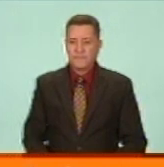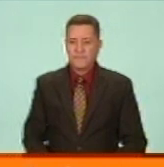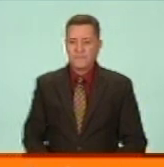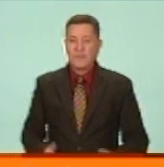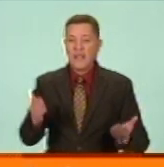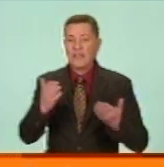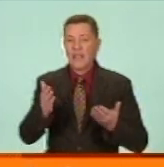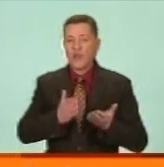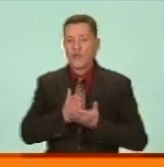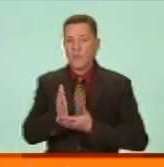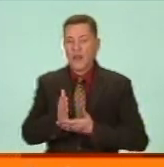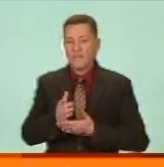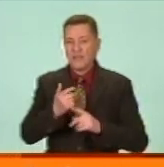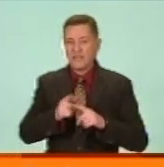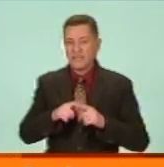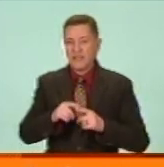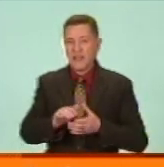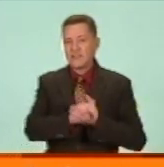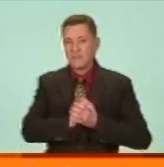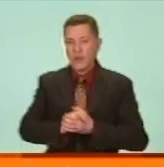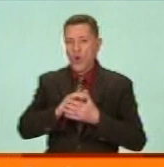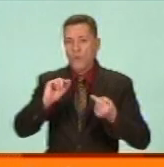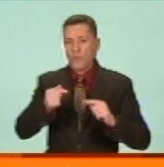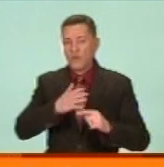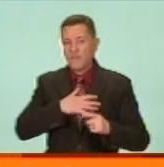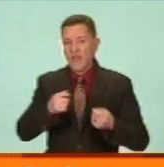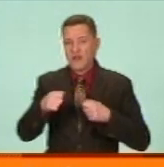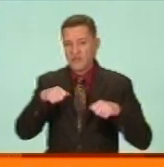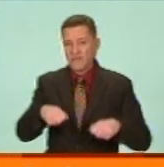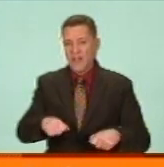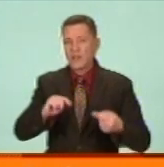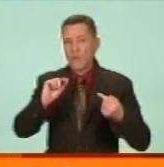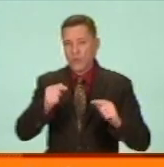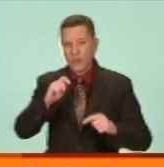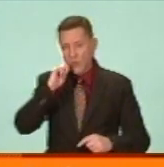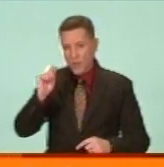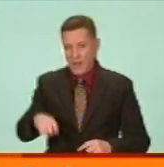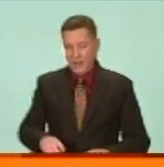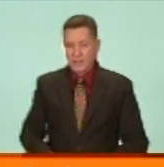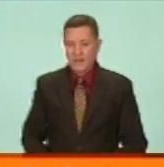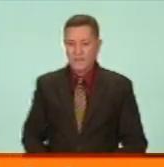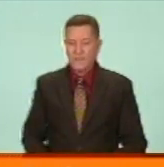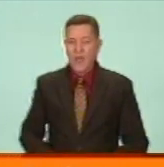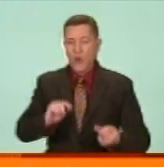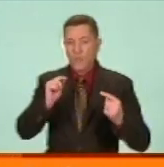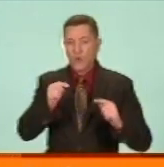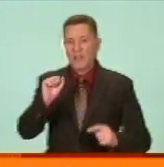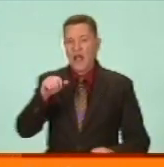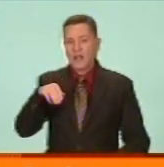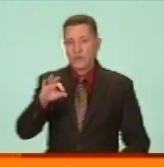Якої направленості вказані спільноти? Проти нашої влади, проти війни, проти АТО,